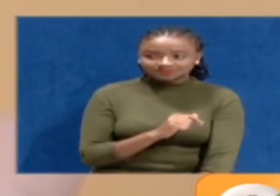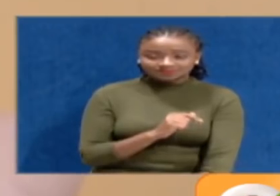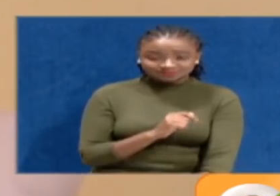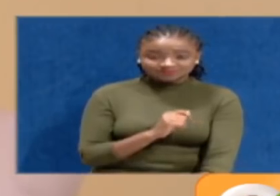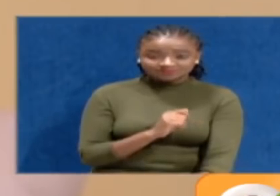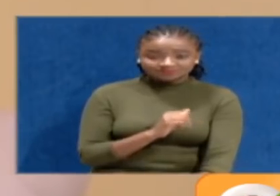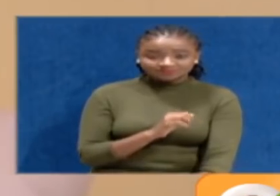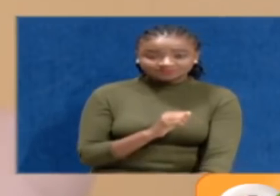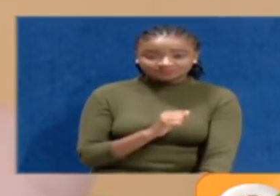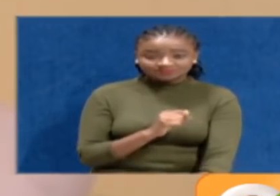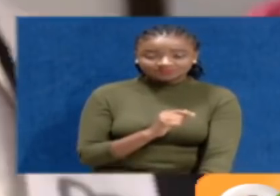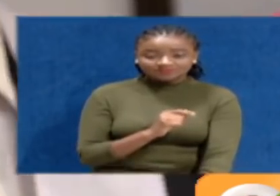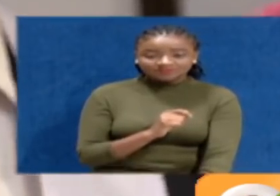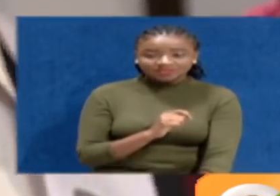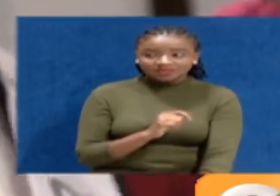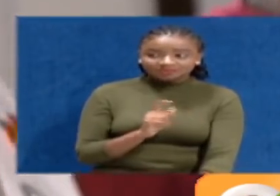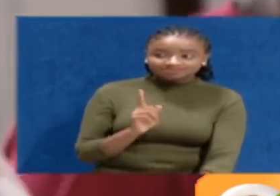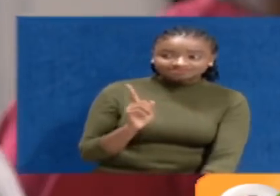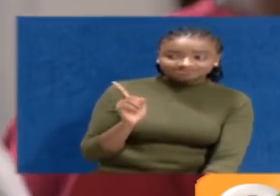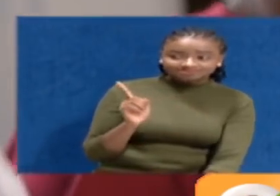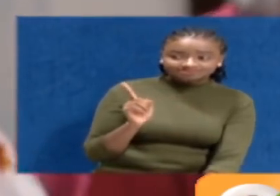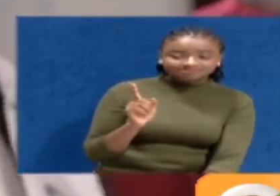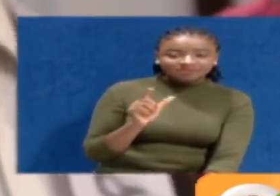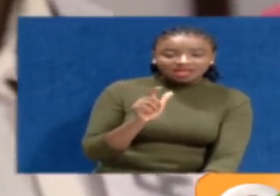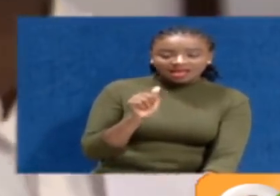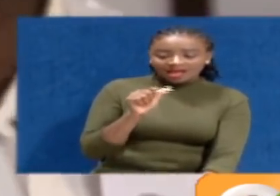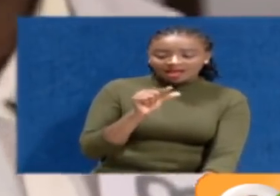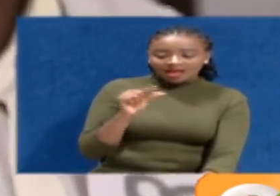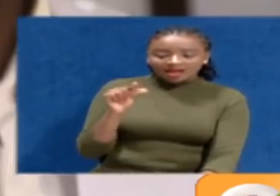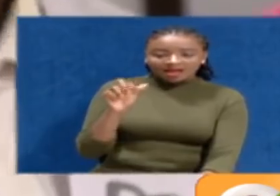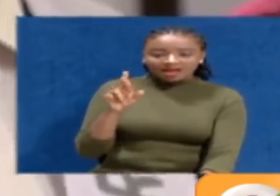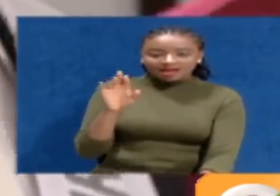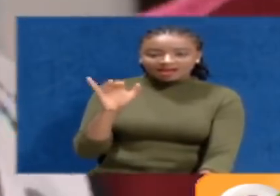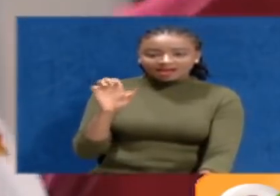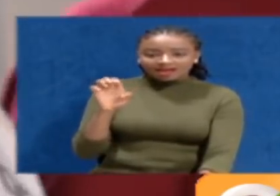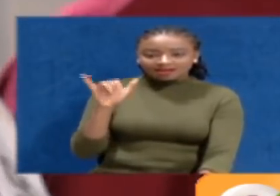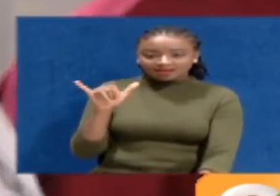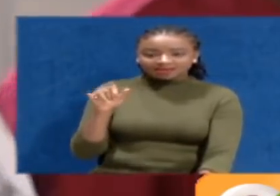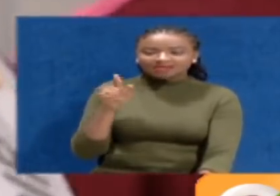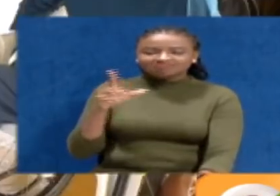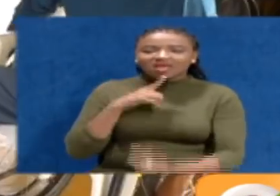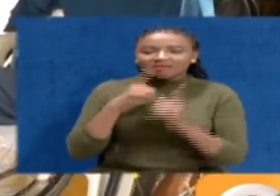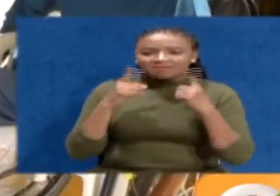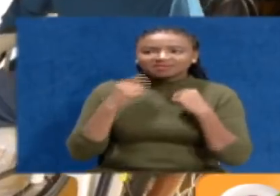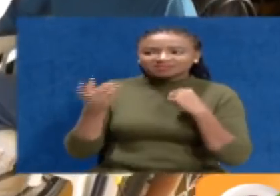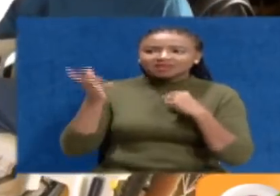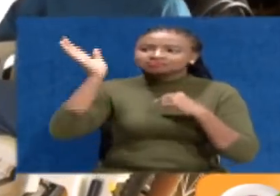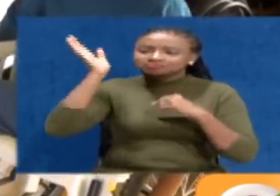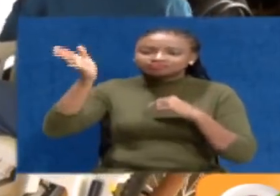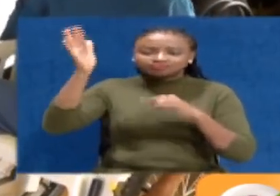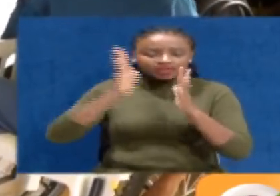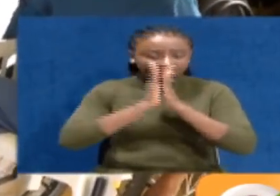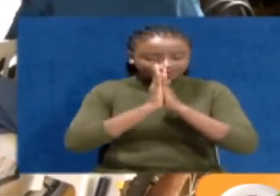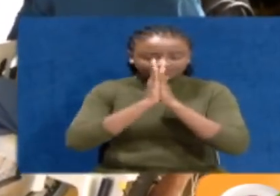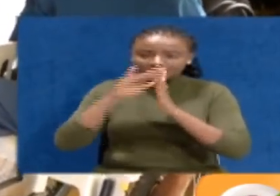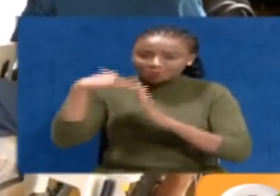The man who heads the spiritual functions here is Agrey Chinji. He has been the chaplain for 6 years, holding sermons and saying